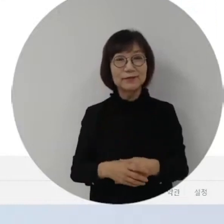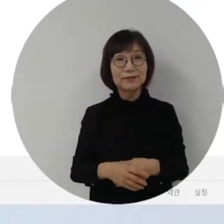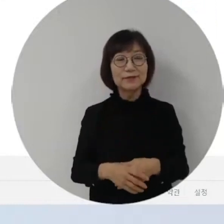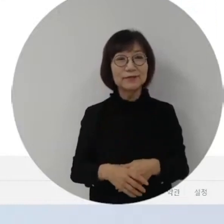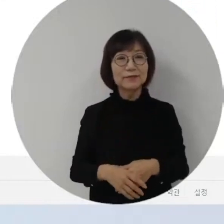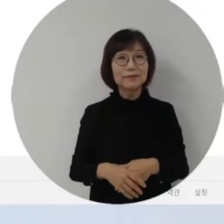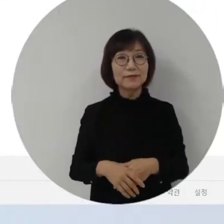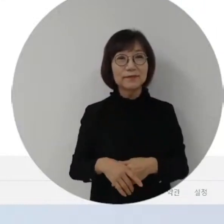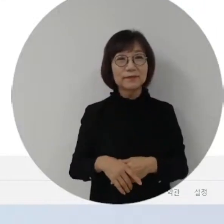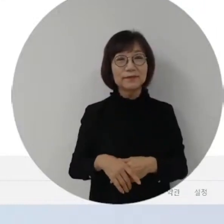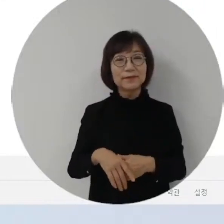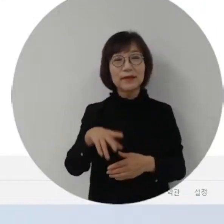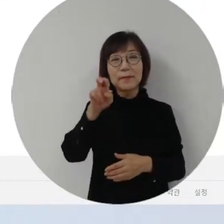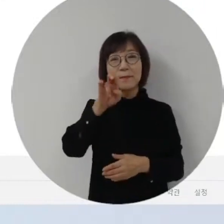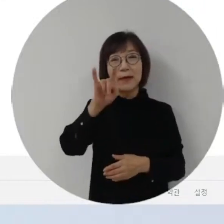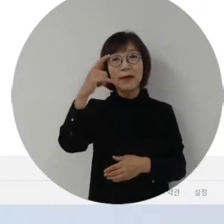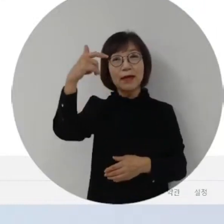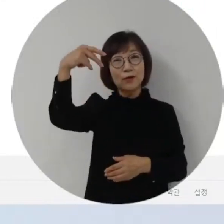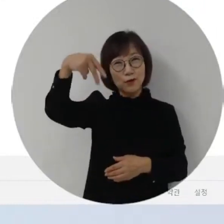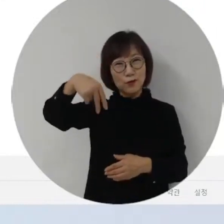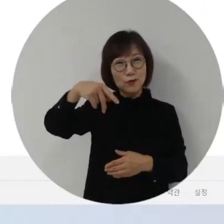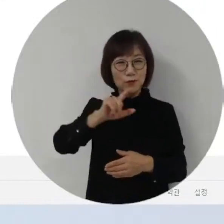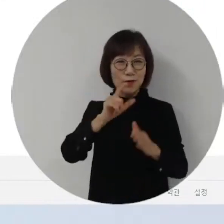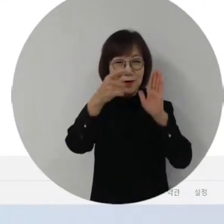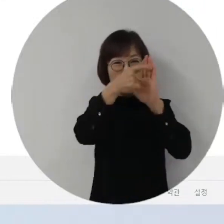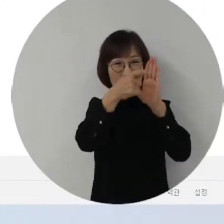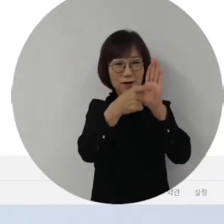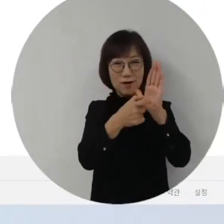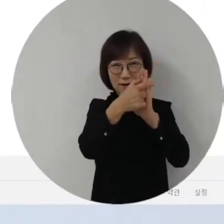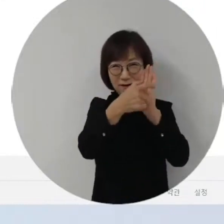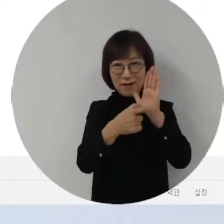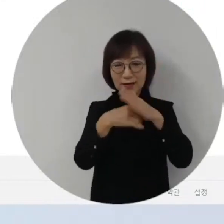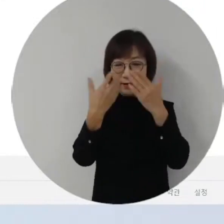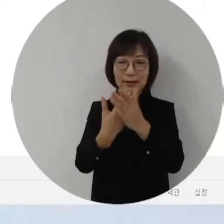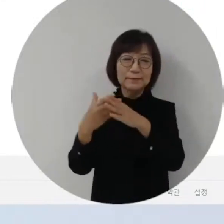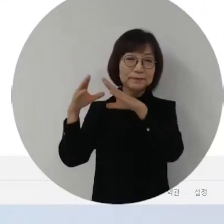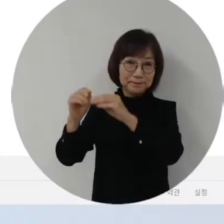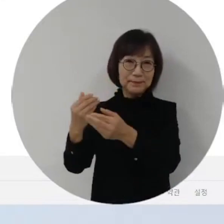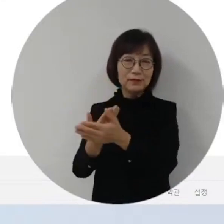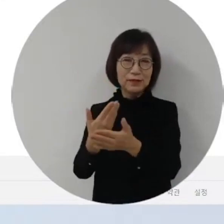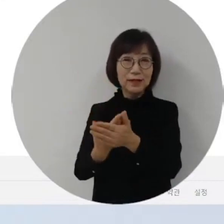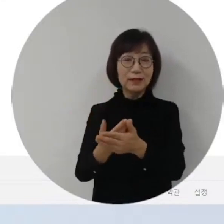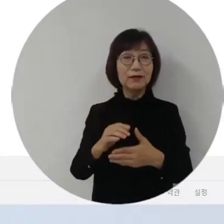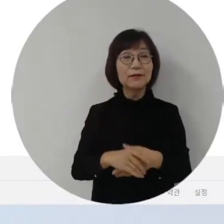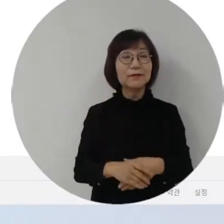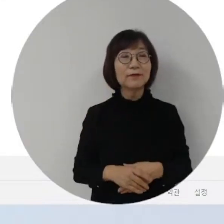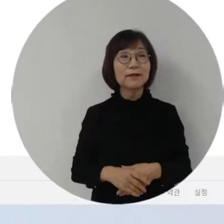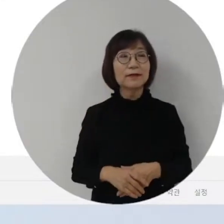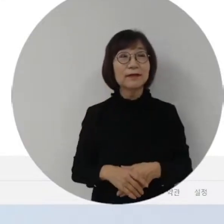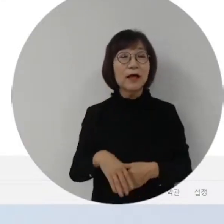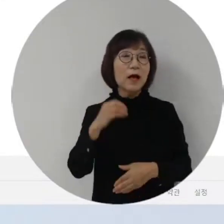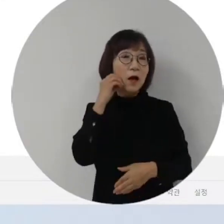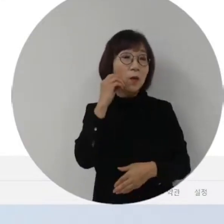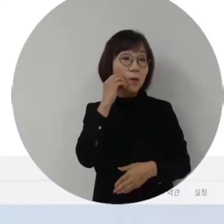나오는 페이지, 또 내가 크롬 브라우저를 실행했을 때 처음 보여지는 시작 페이지, 이런 것들